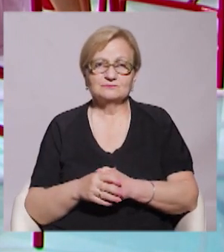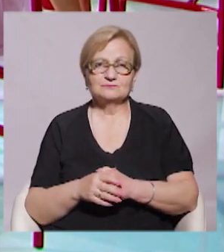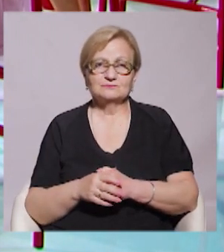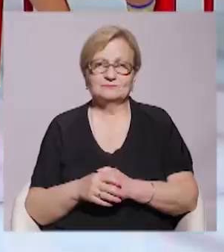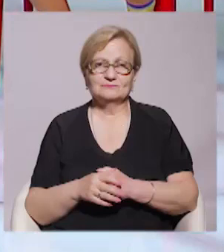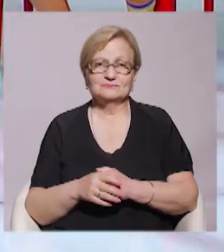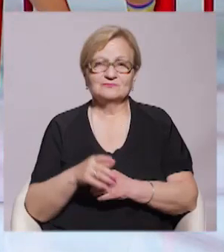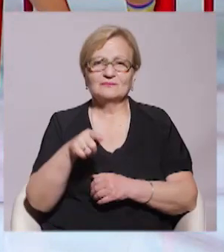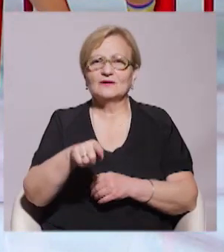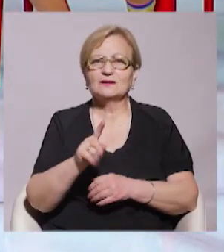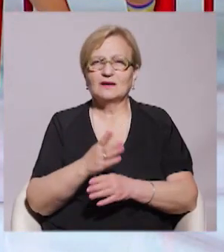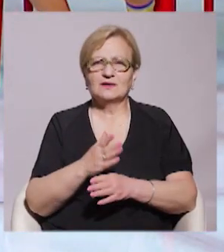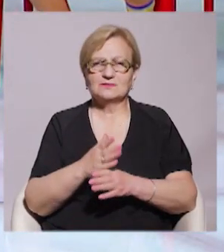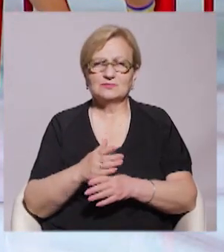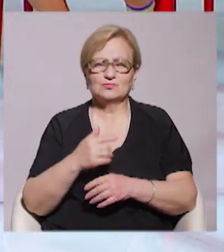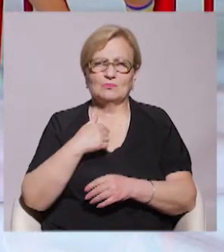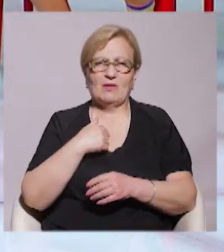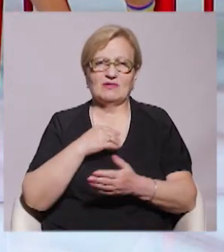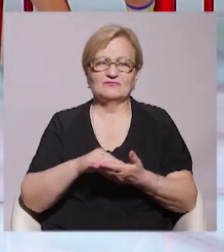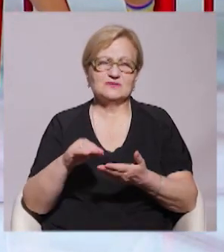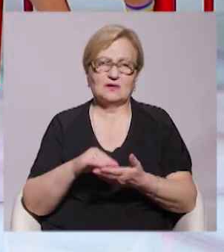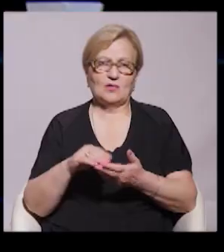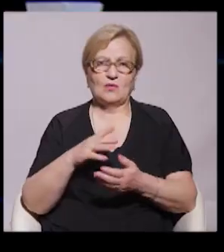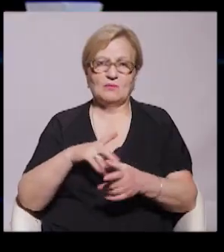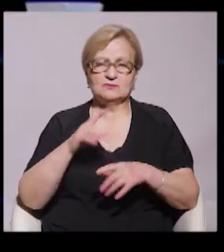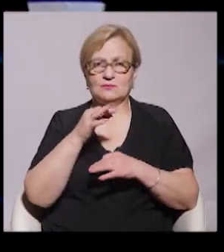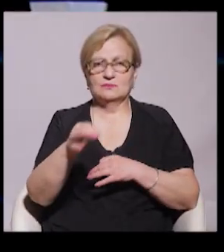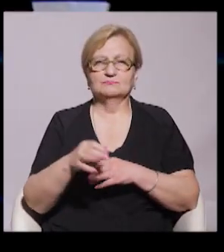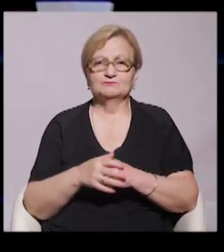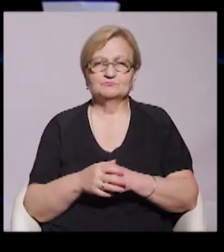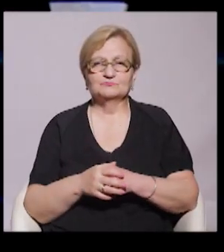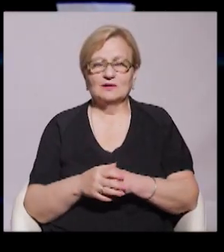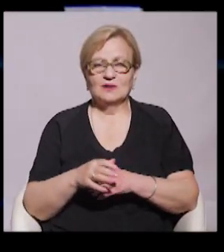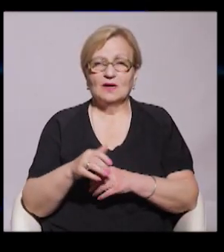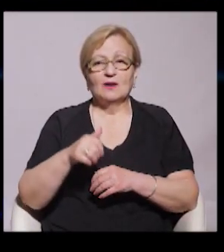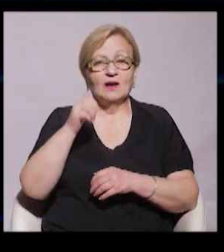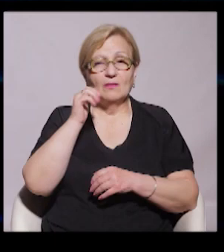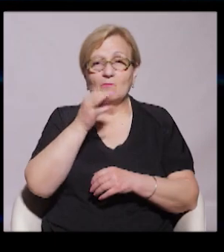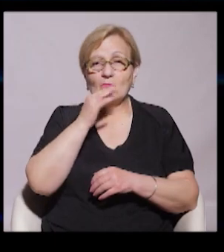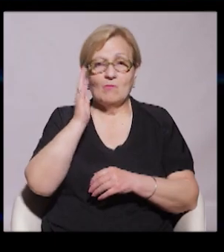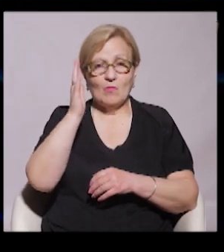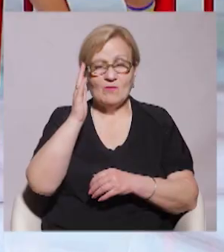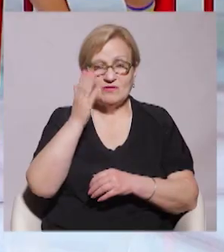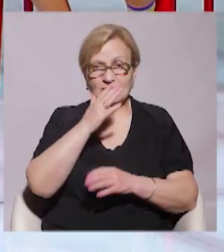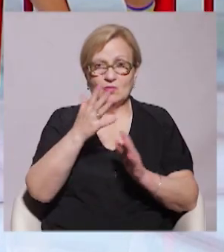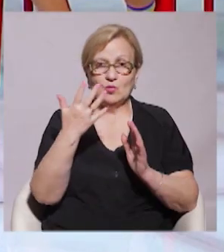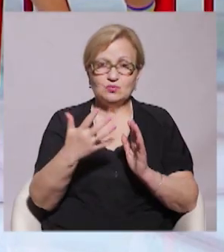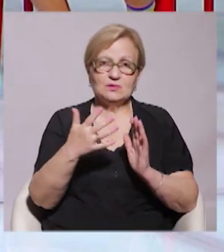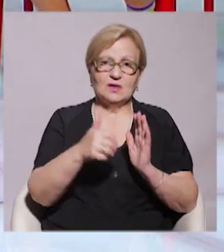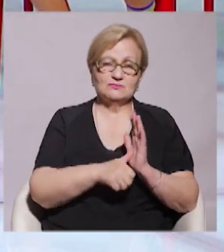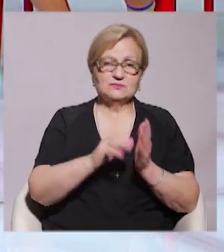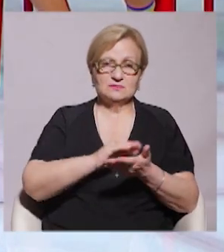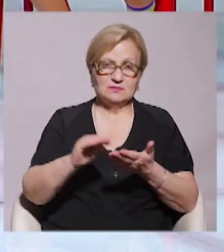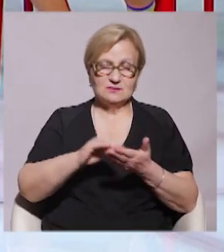დავაწერე. და შემდეგ ჩვენ გადავიდეთ 7-იანზე და 8-იანზე. შევთანხმდით? 7-იანი